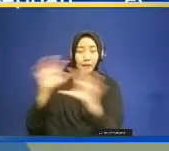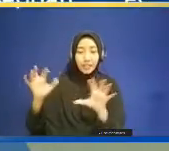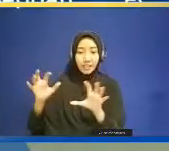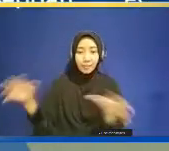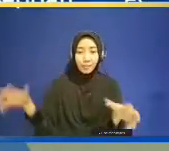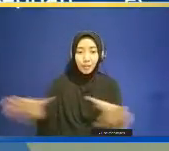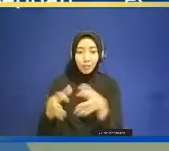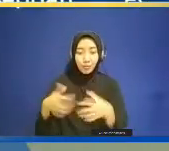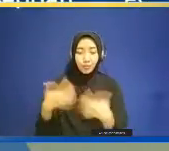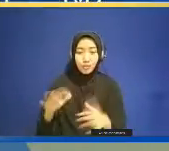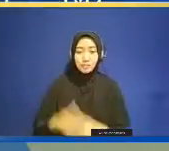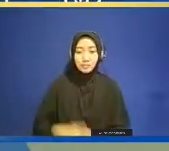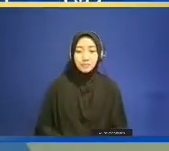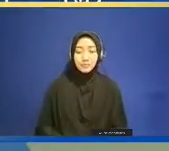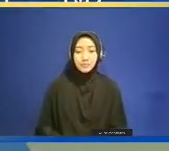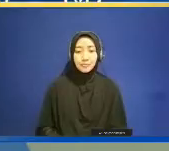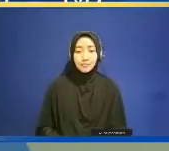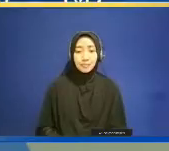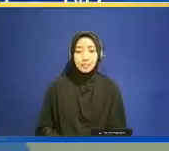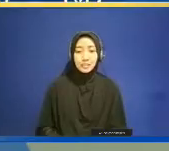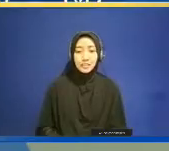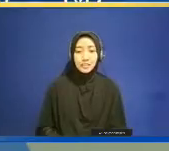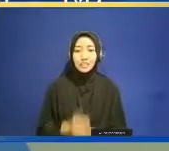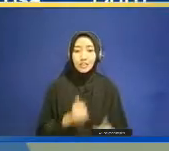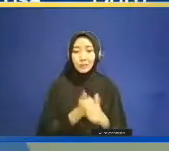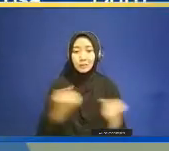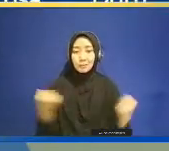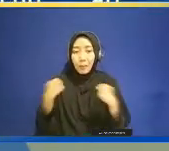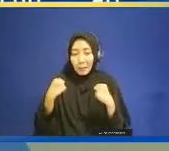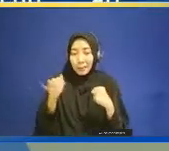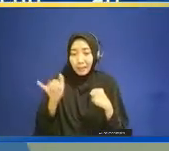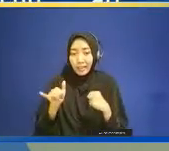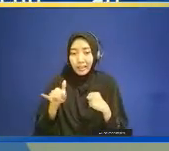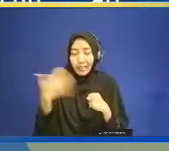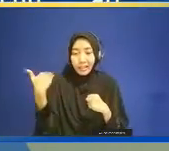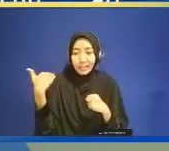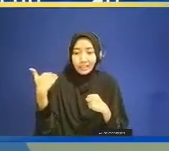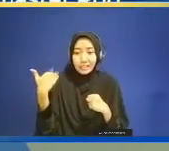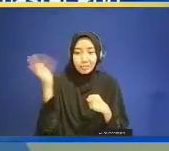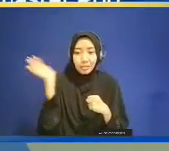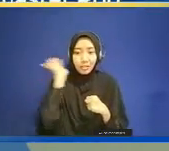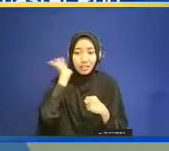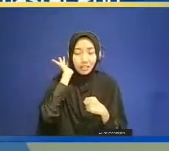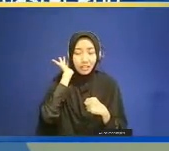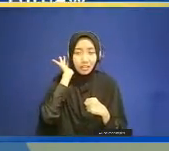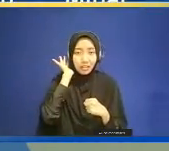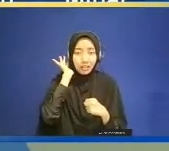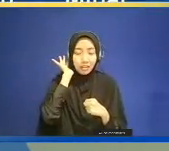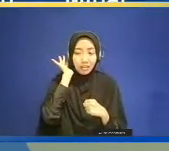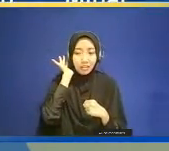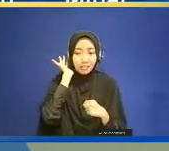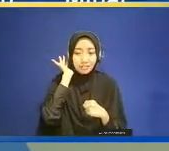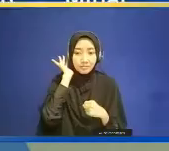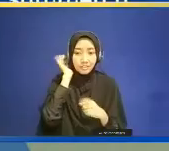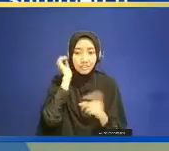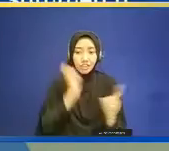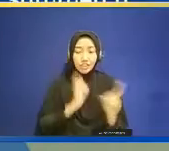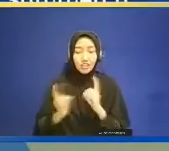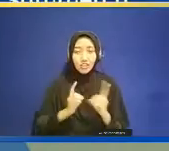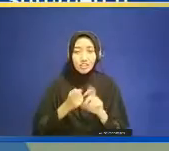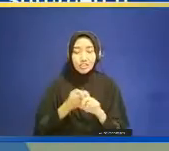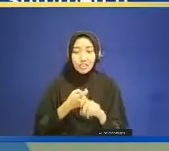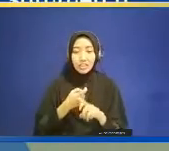bergabung sepertinya udah pada mulai semangat lagi ya setelah tadi mendengar eh diskusi dari